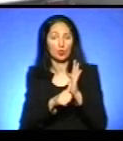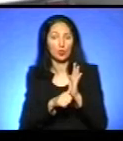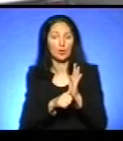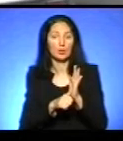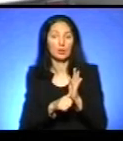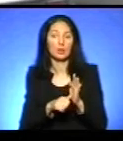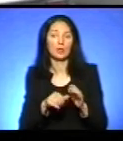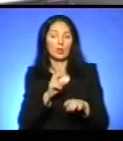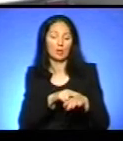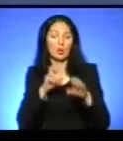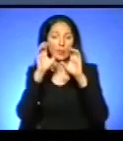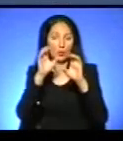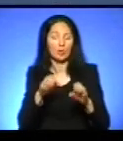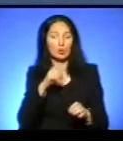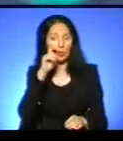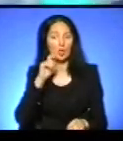296 Кримінального кодексу України.